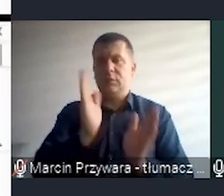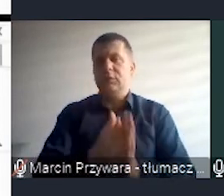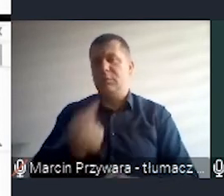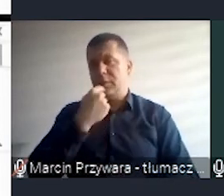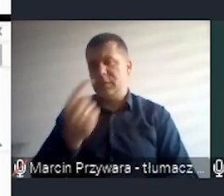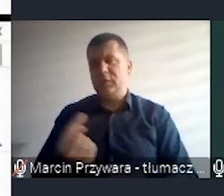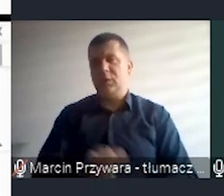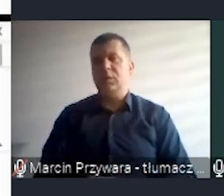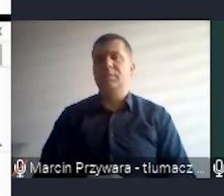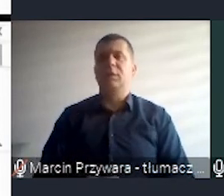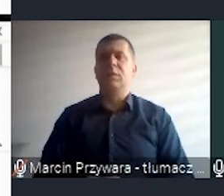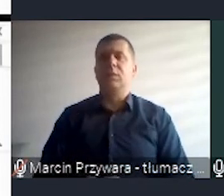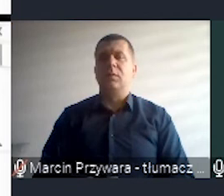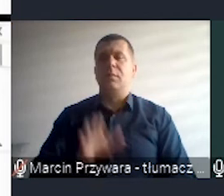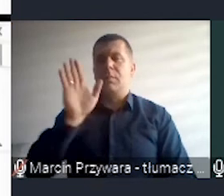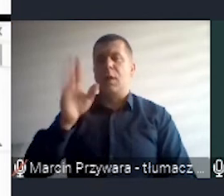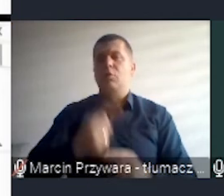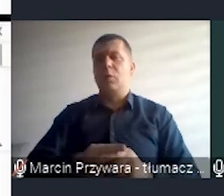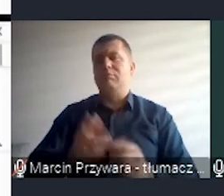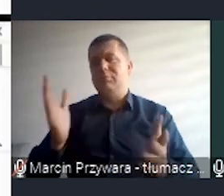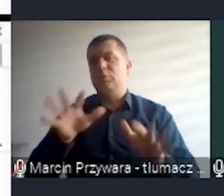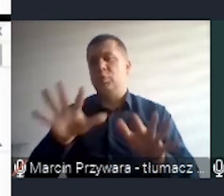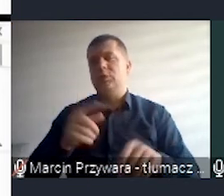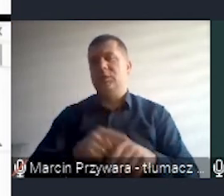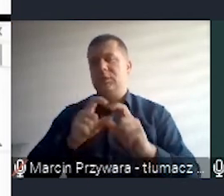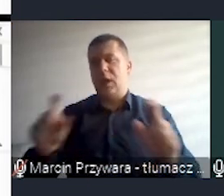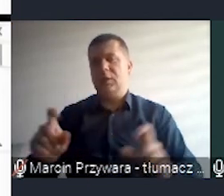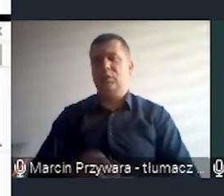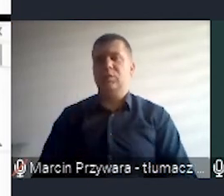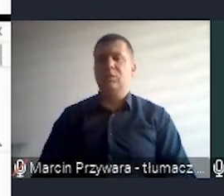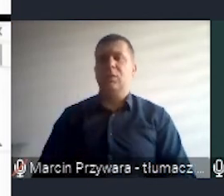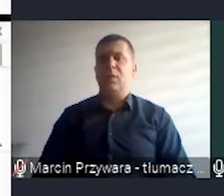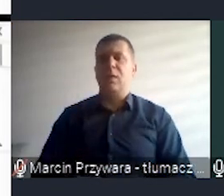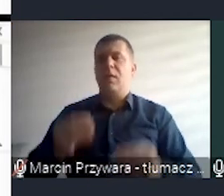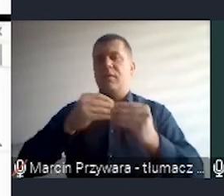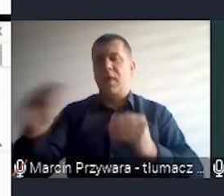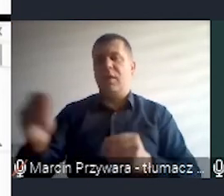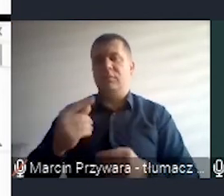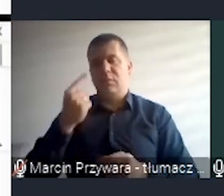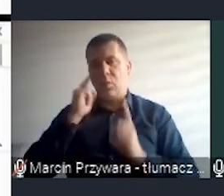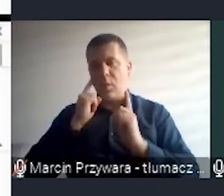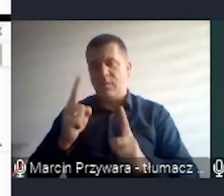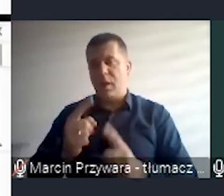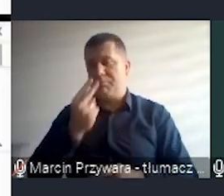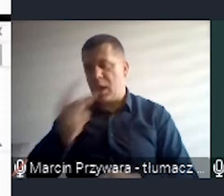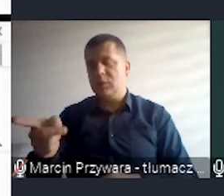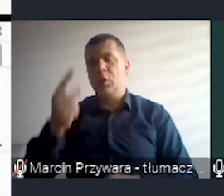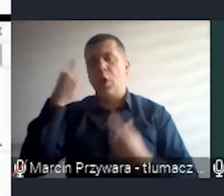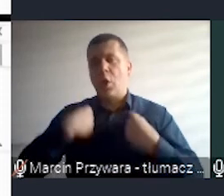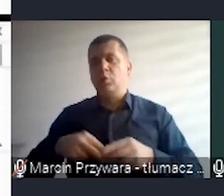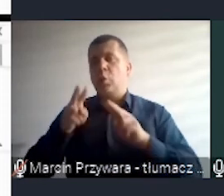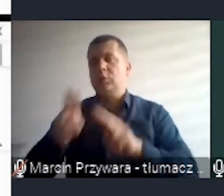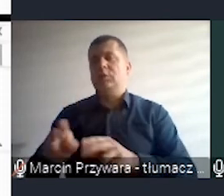to, że mają trochę za dużo czasu, większą wagę przykładają do uczestników